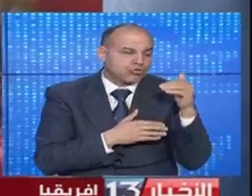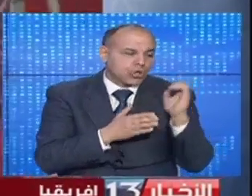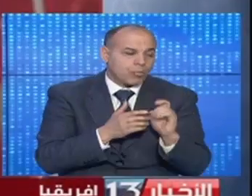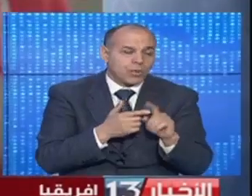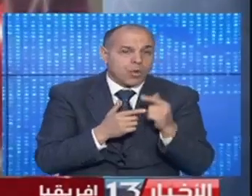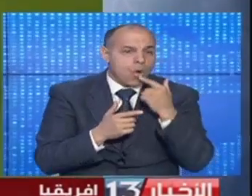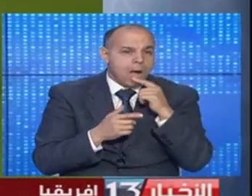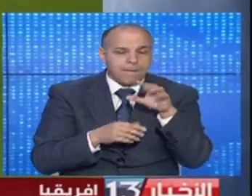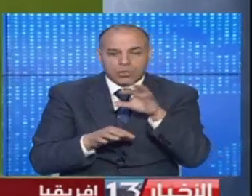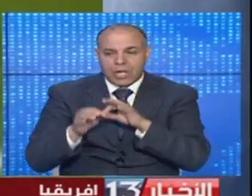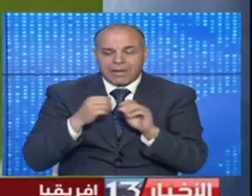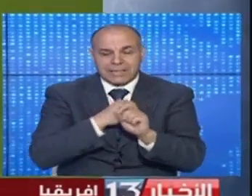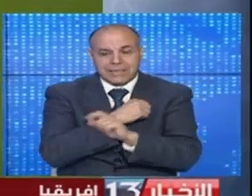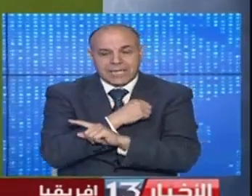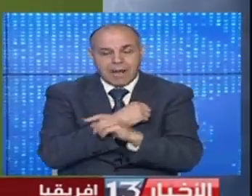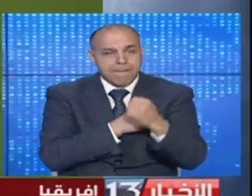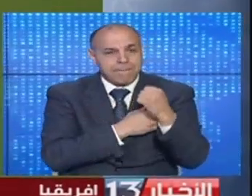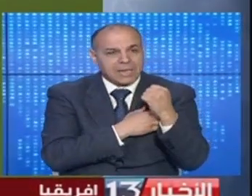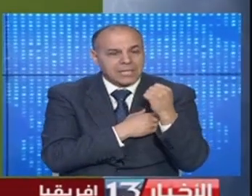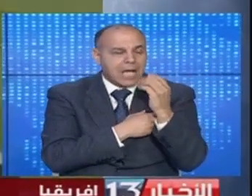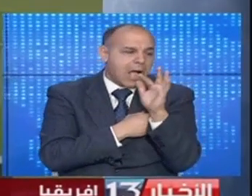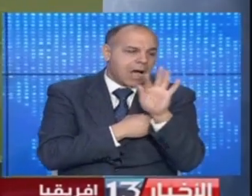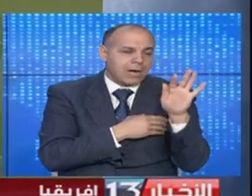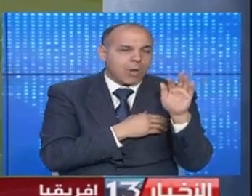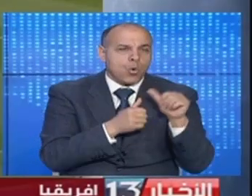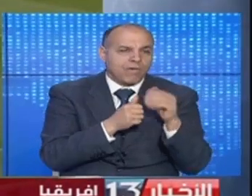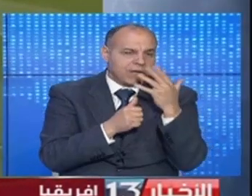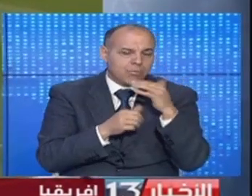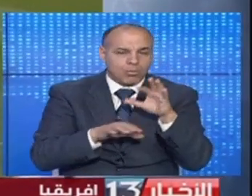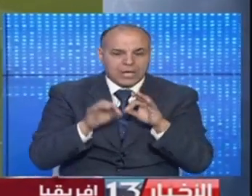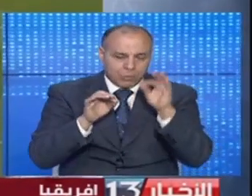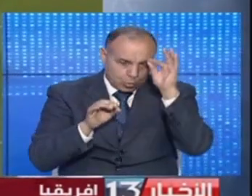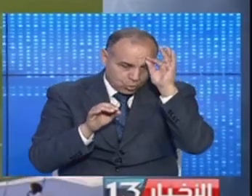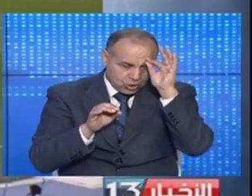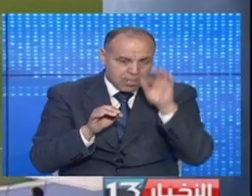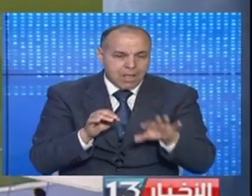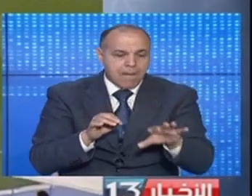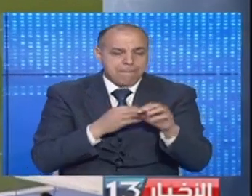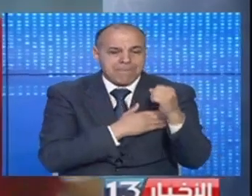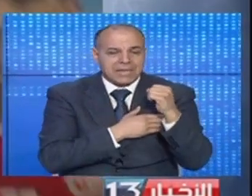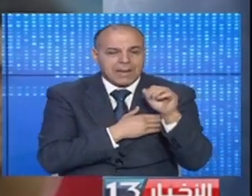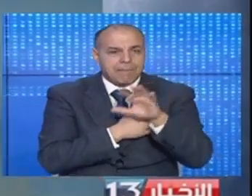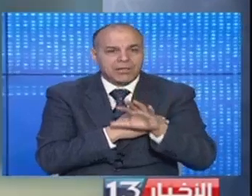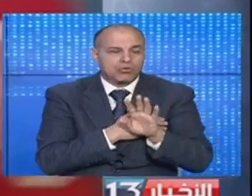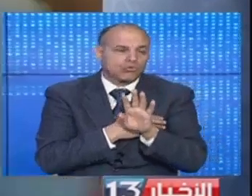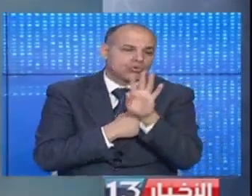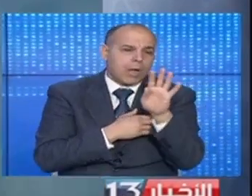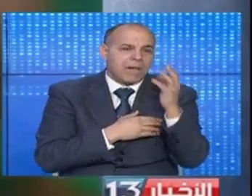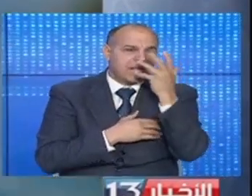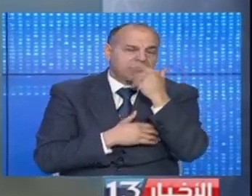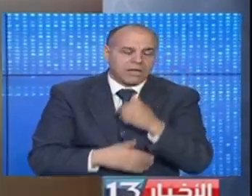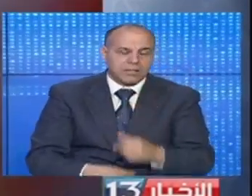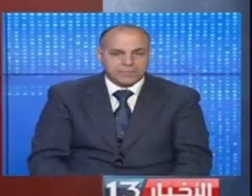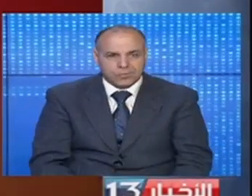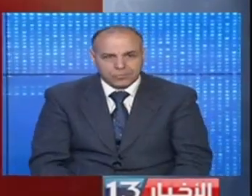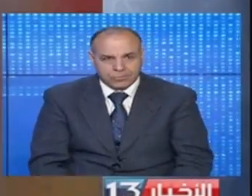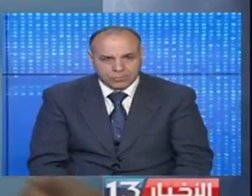ومنتخب السنغال بطل المنطقه الغربيه الاولى والمنتخب التونسي بطل منطقه شمال افريقيا